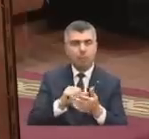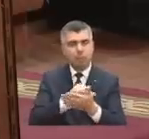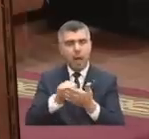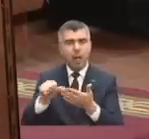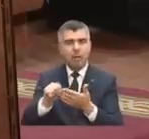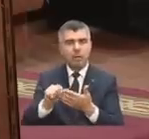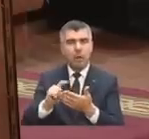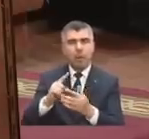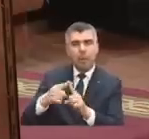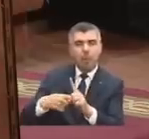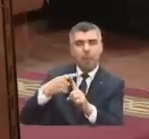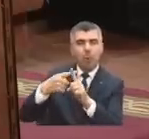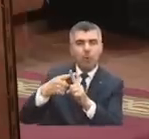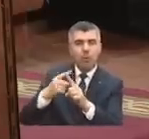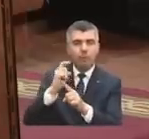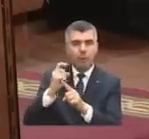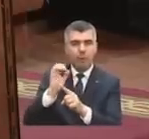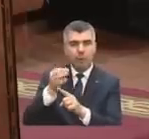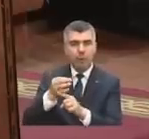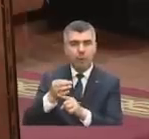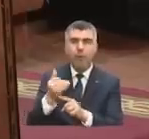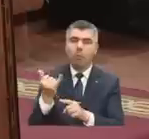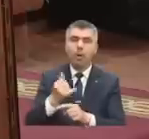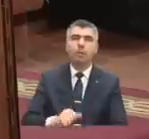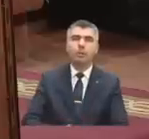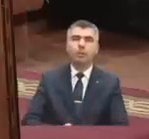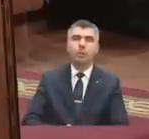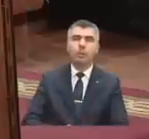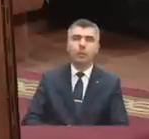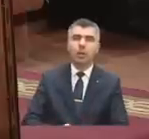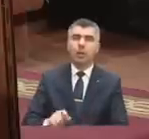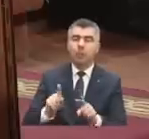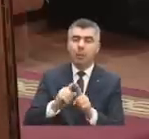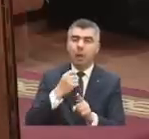لان محتاجينهم عندك الصح لكن